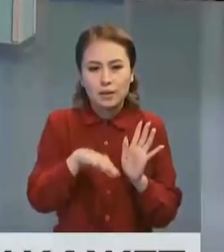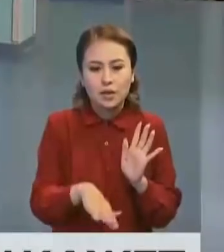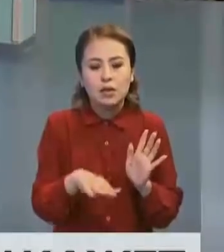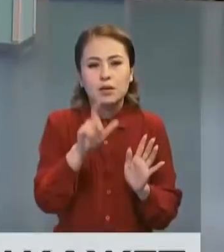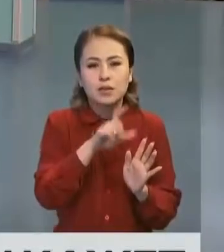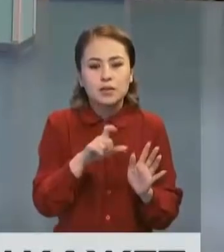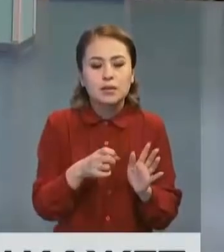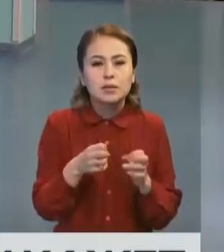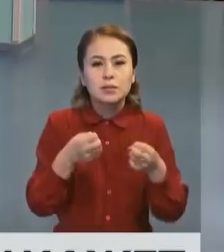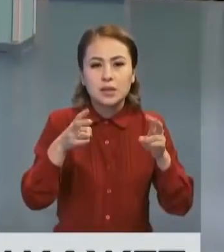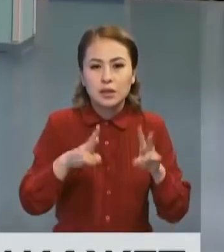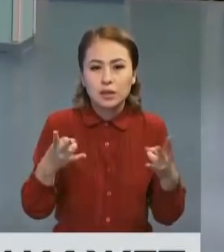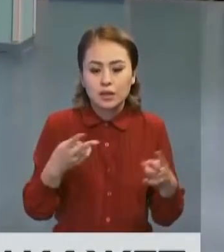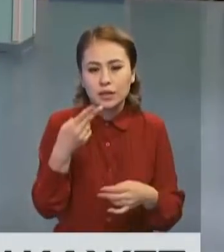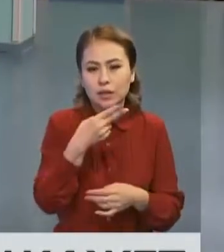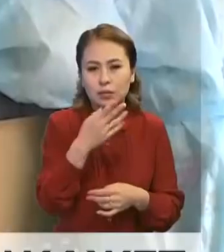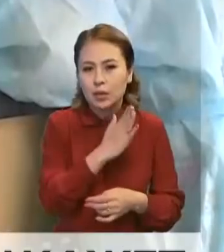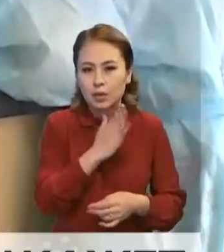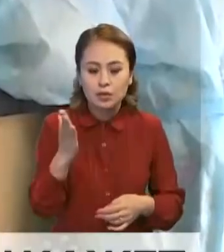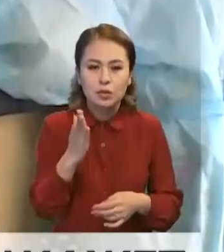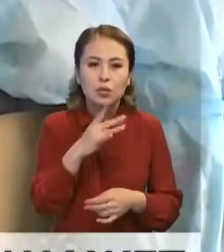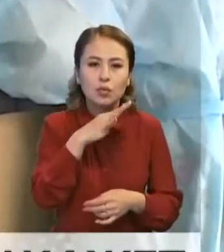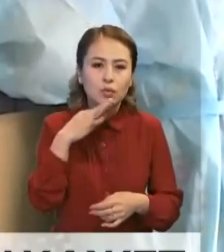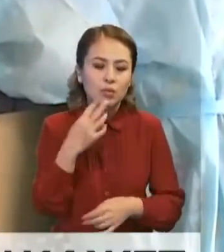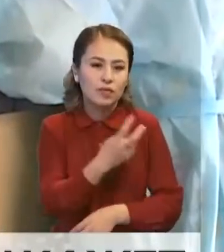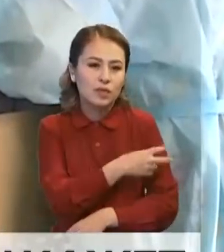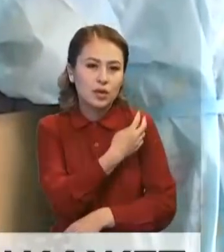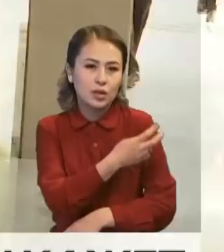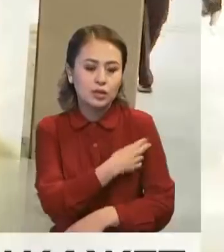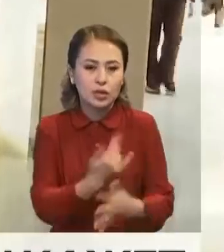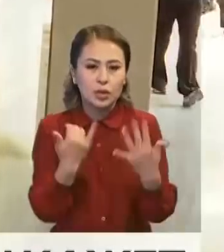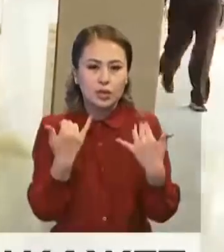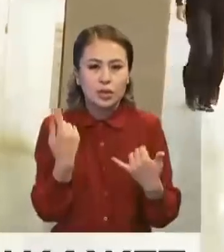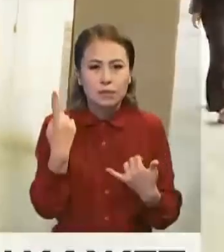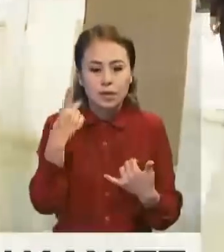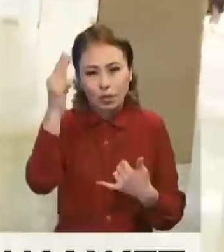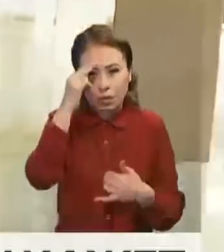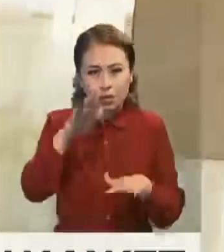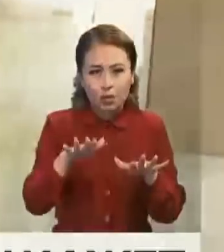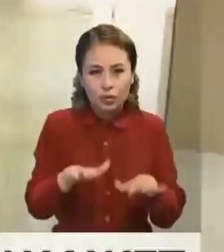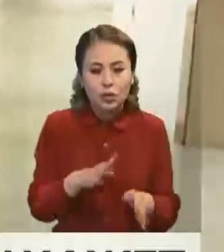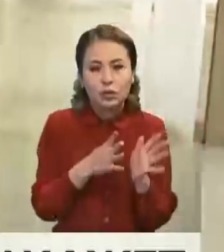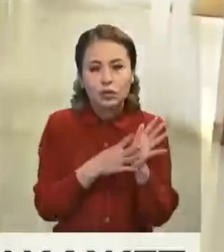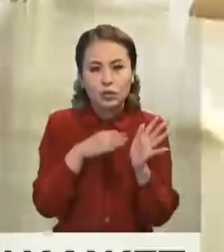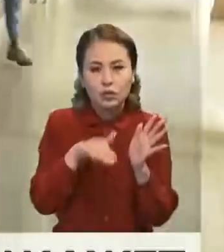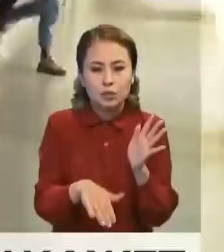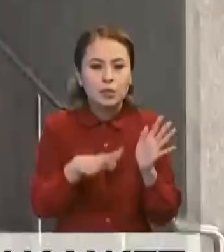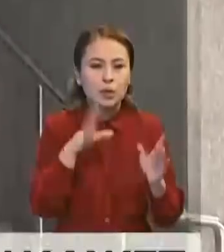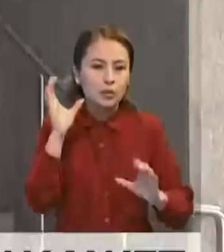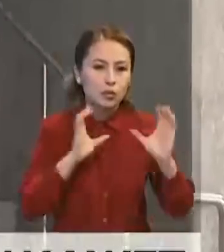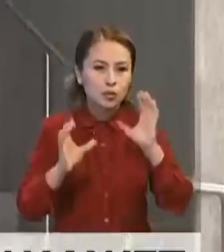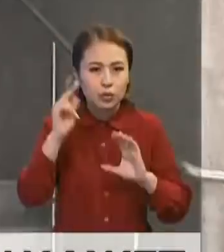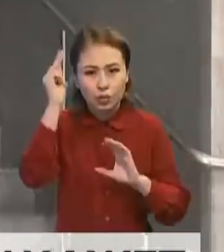кадр даярланады. Оның 2 мыңнан астамы көп бейінді дәрігер. Мәселен, мына бір ғана оқу орнында 9 мыңнан аса студент